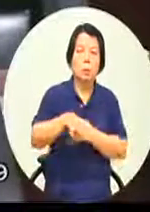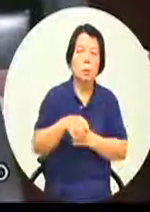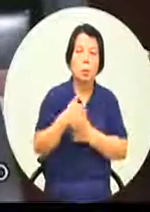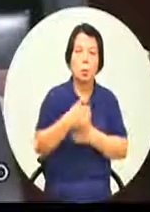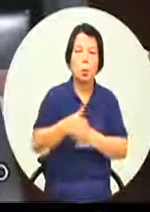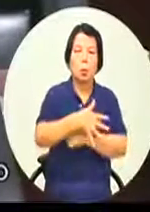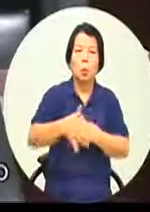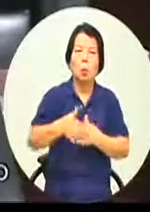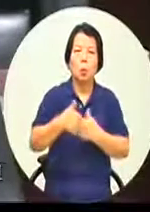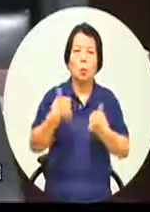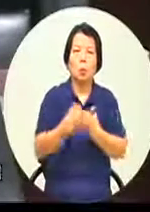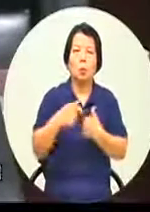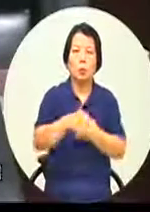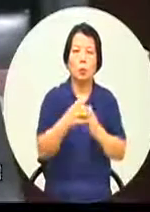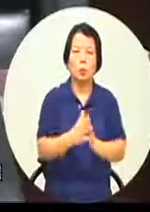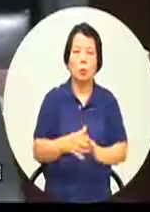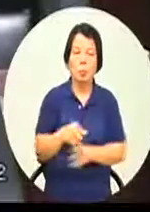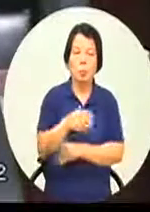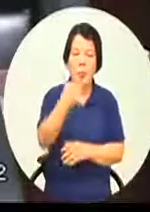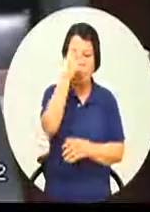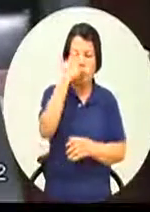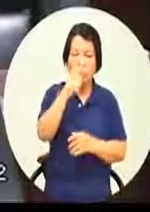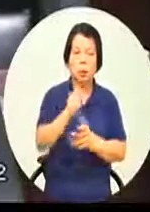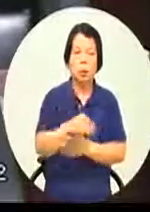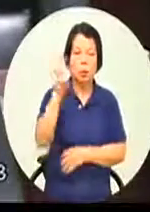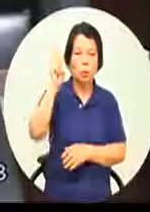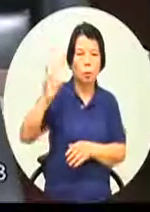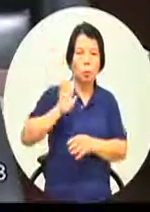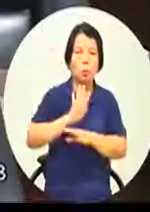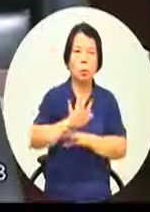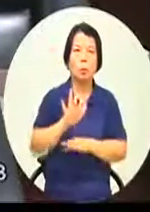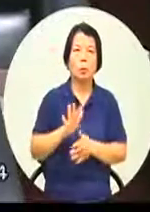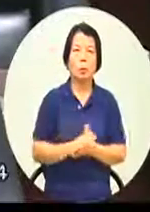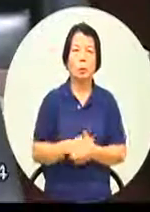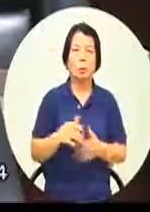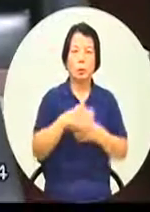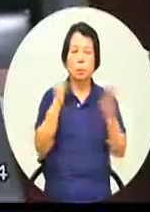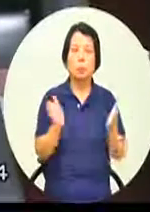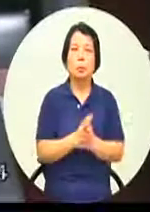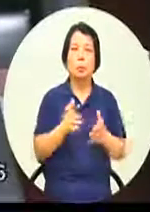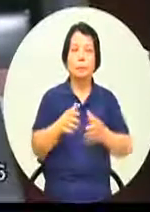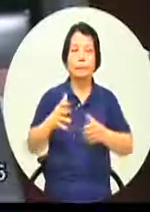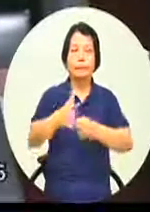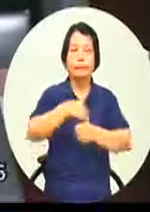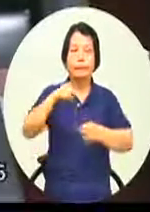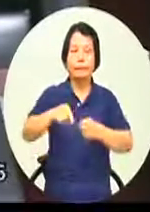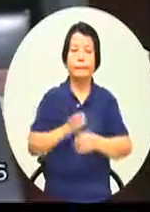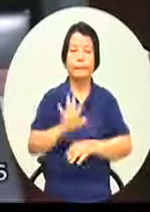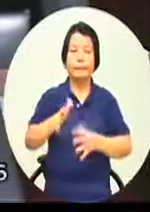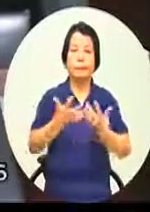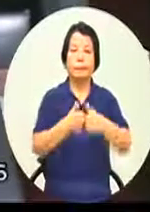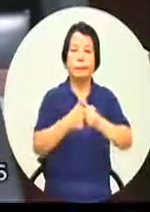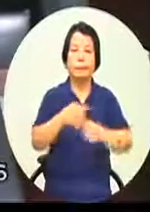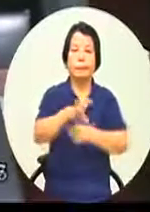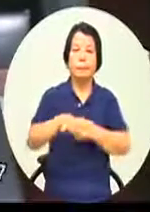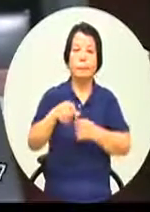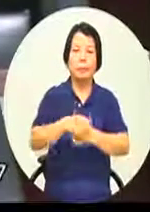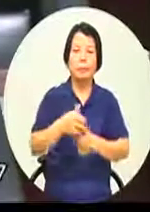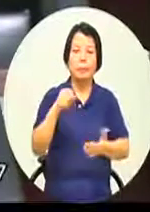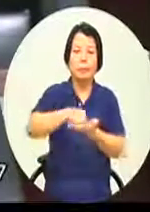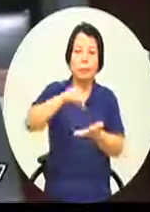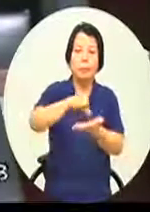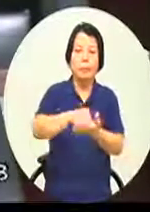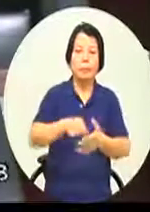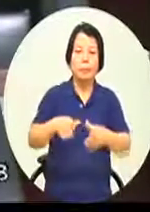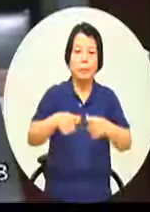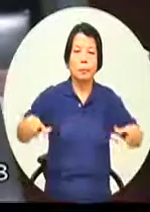宏主委哦有宣示哦宣导说，未来我们整个全国的有机农业生产面积要